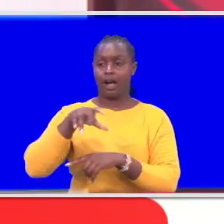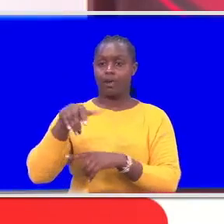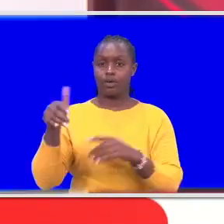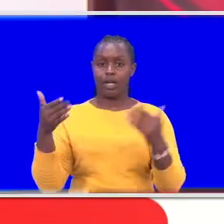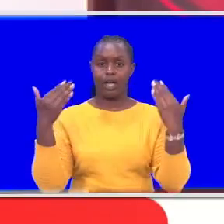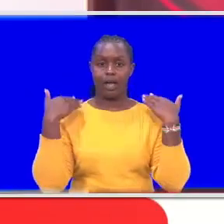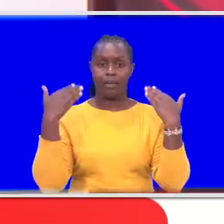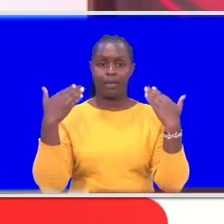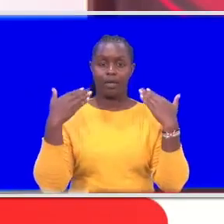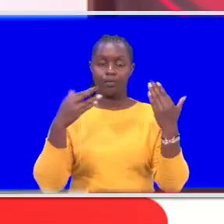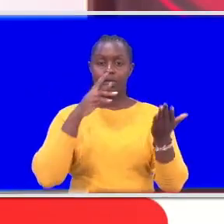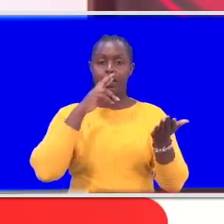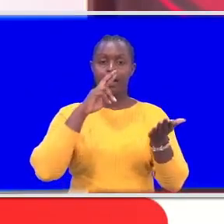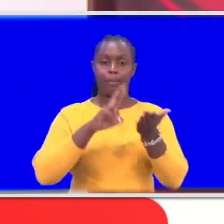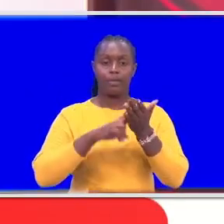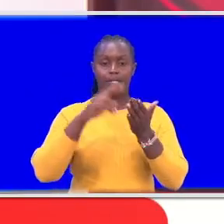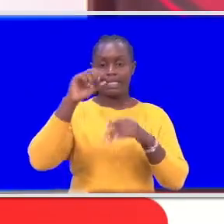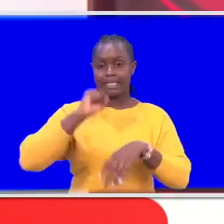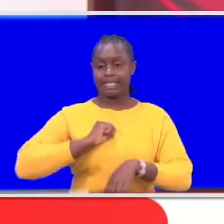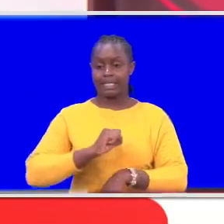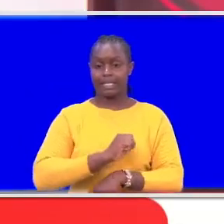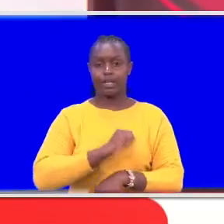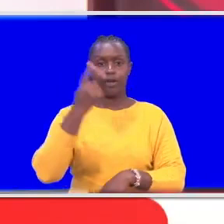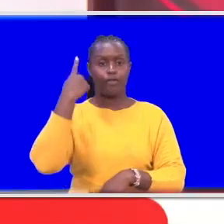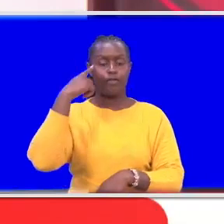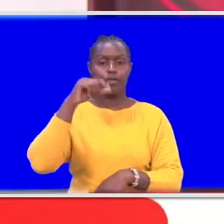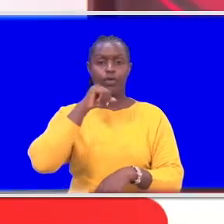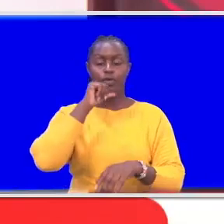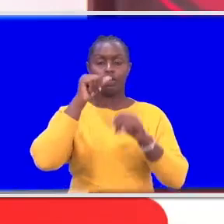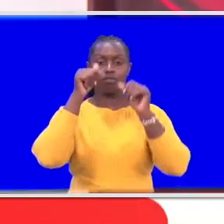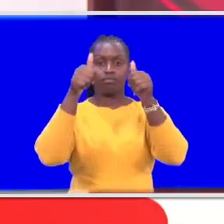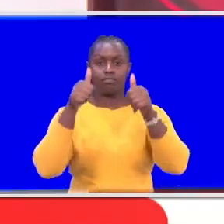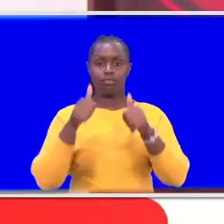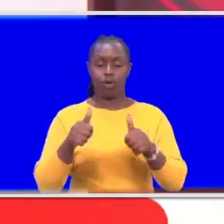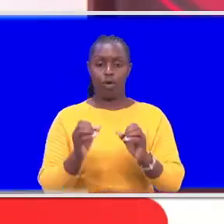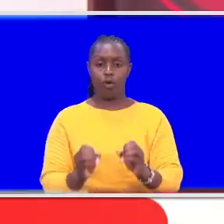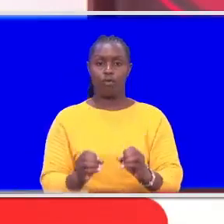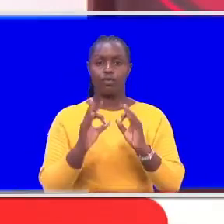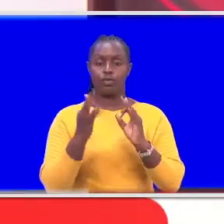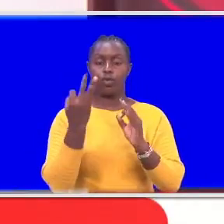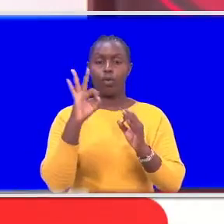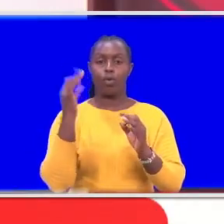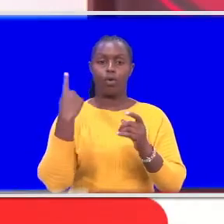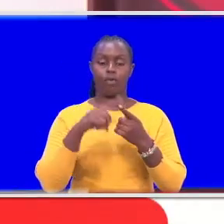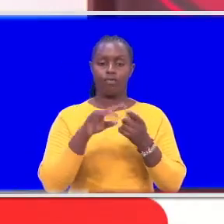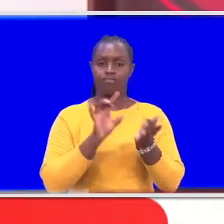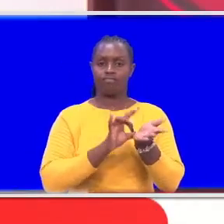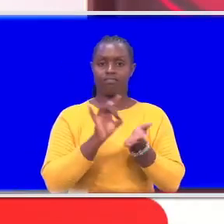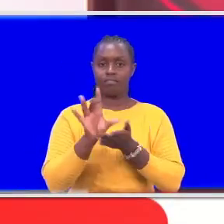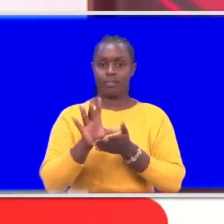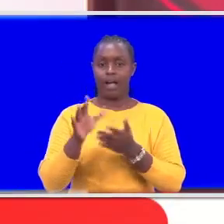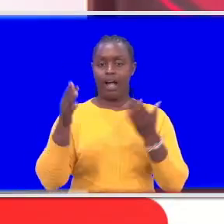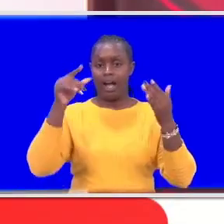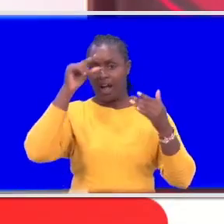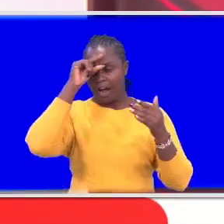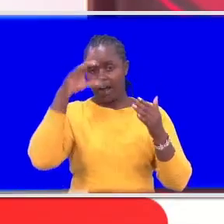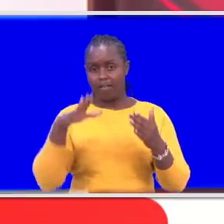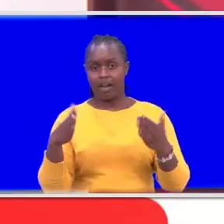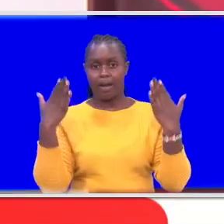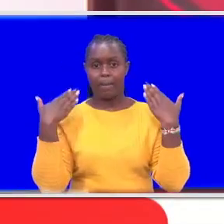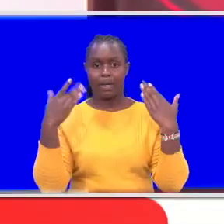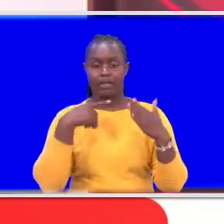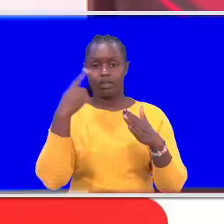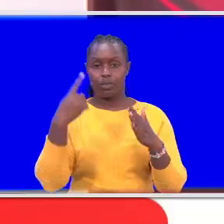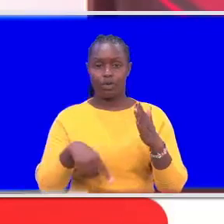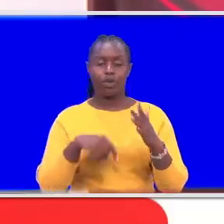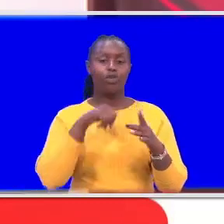akishtaki bunge la seneti kwa kukosa kuchapisha kwenye gazeti rasmi kubanduliwa kwa gavana wa Meru Kawira Mwangaza na kusisitiza kwamba